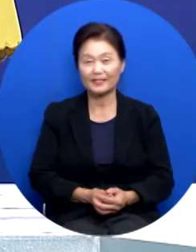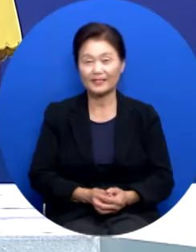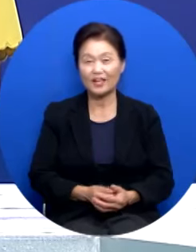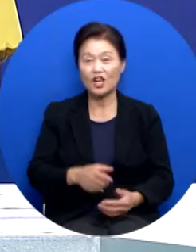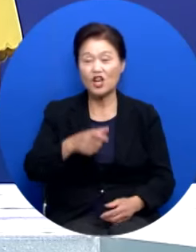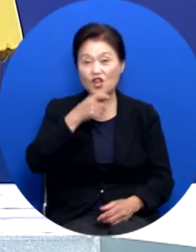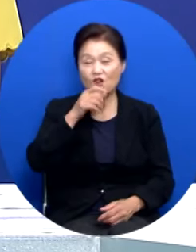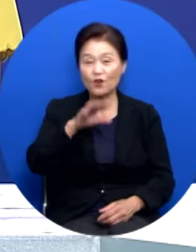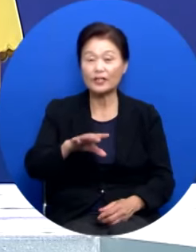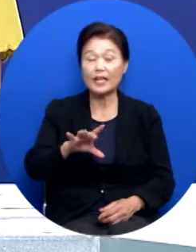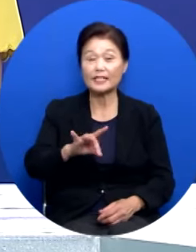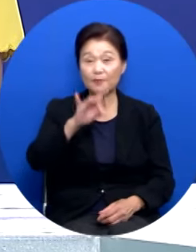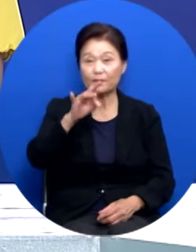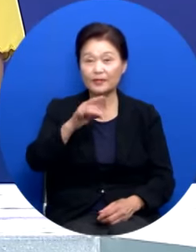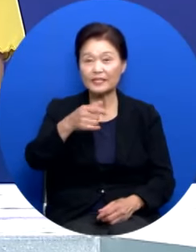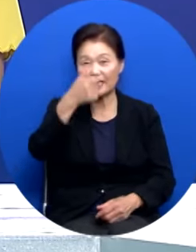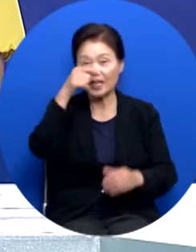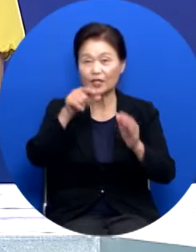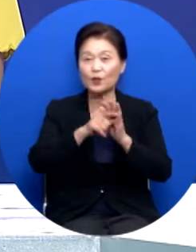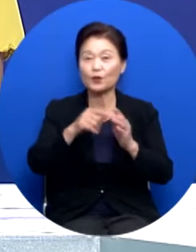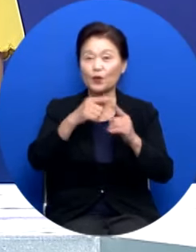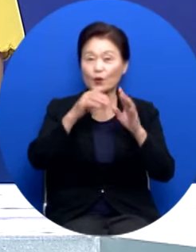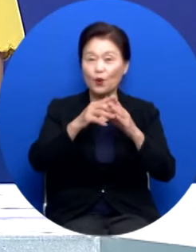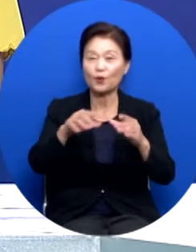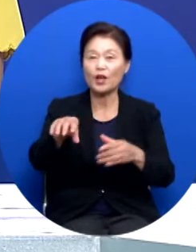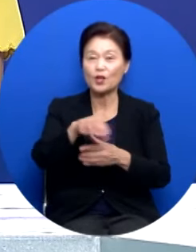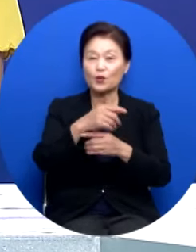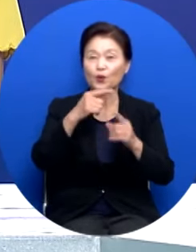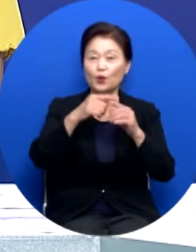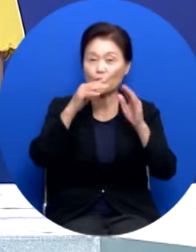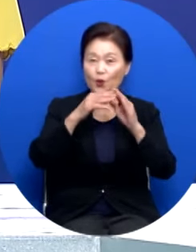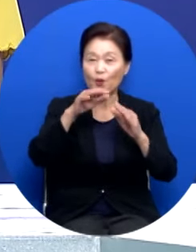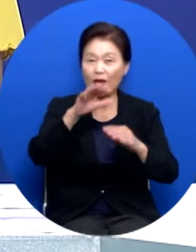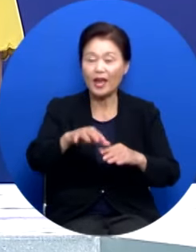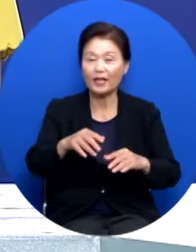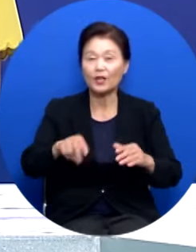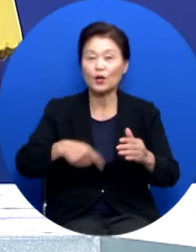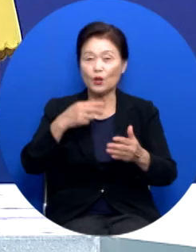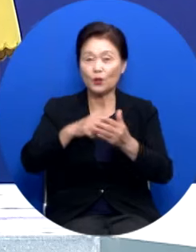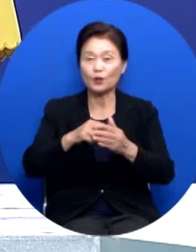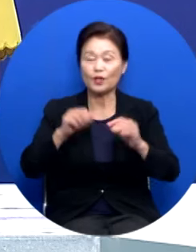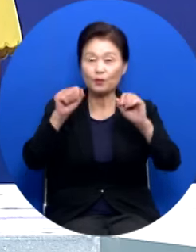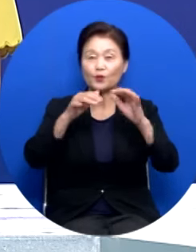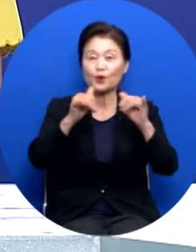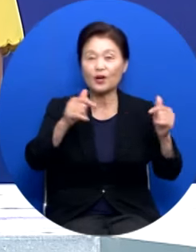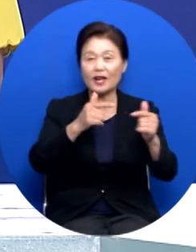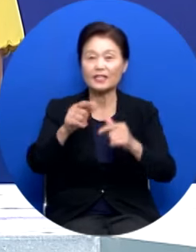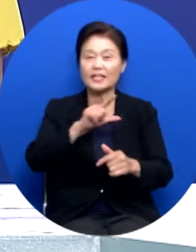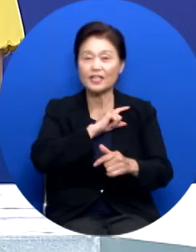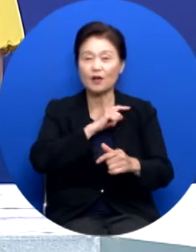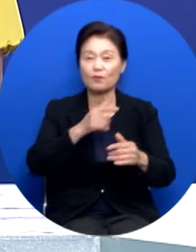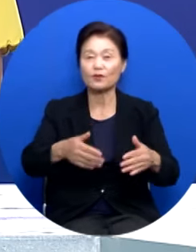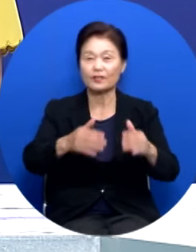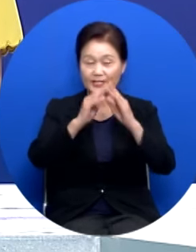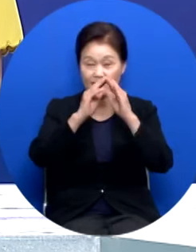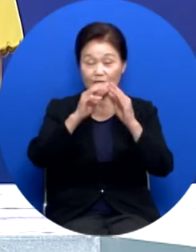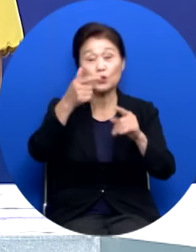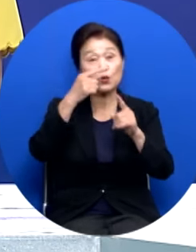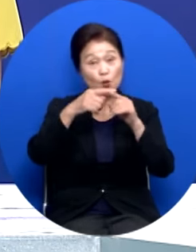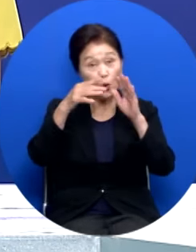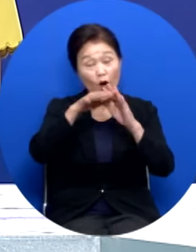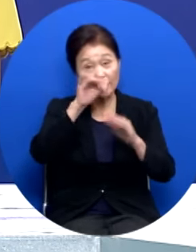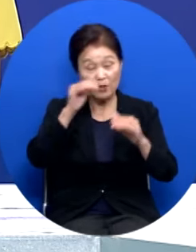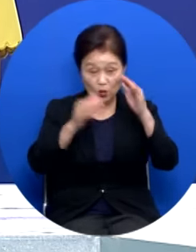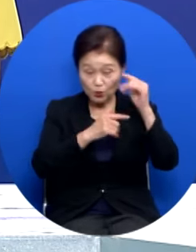수원의 첫 번째 개신교 회인 수원 종로교회에는 독립운동가들의 이름으로 지어진 예배당들이 있습니다. 성도들과